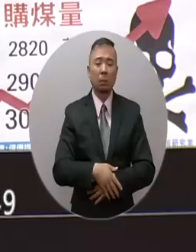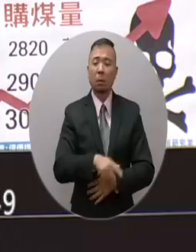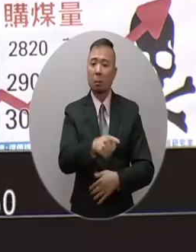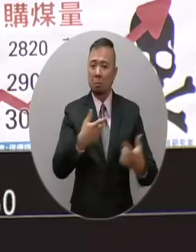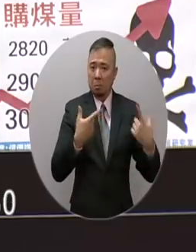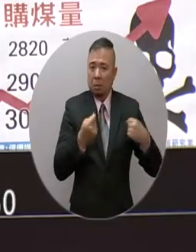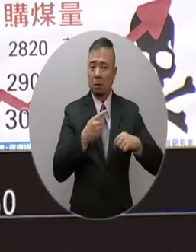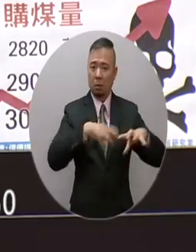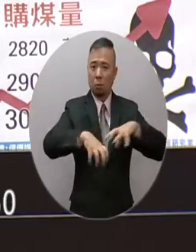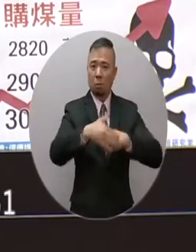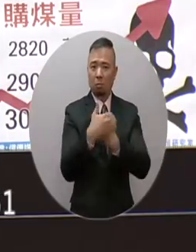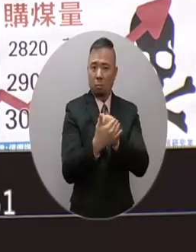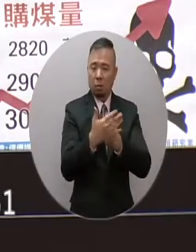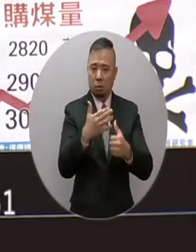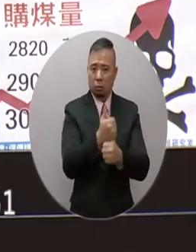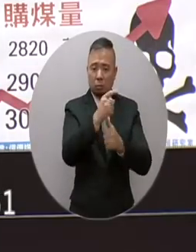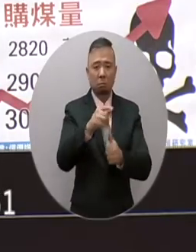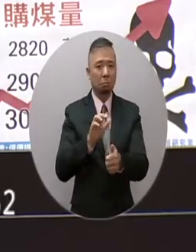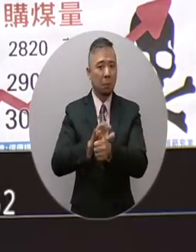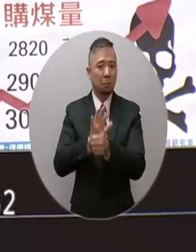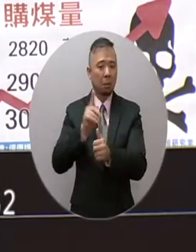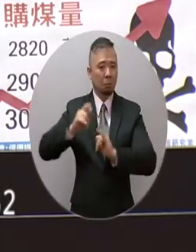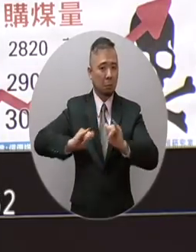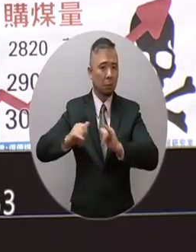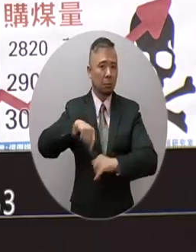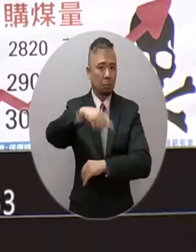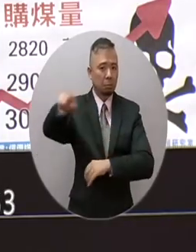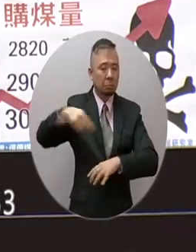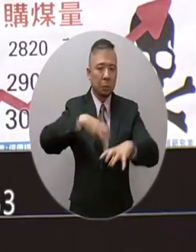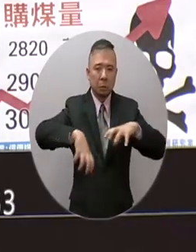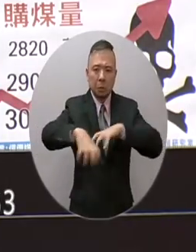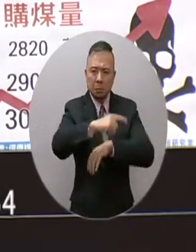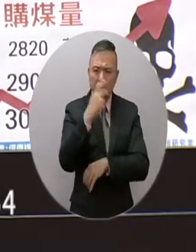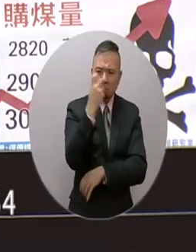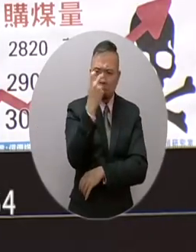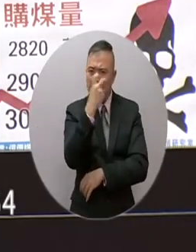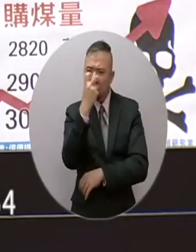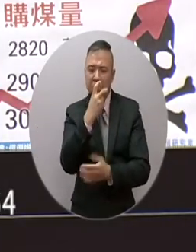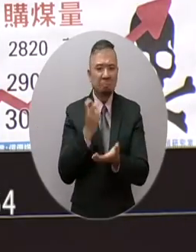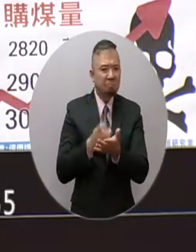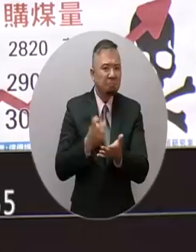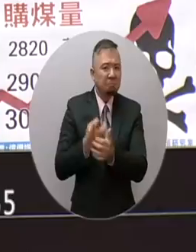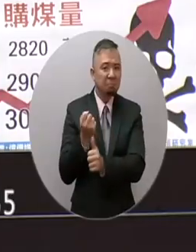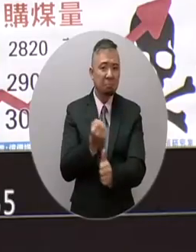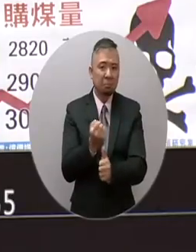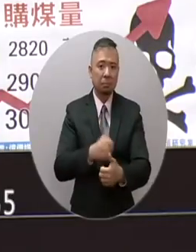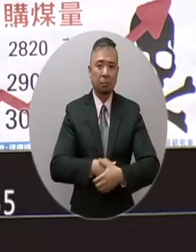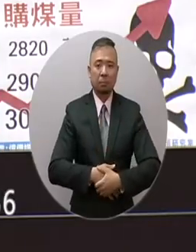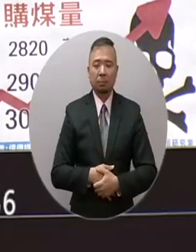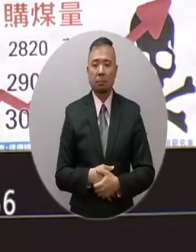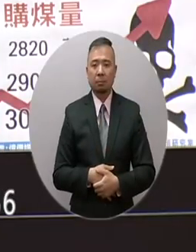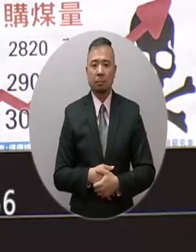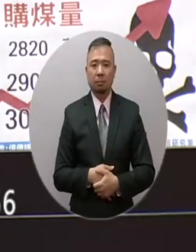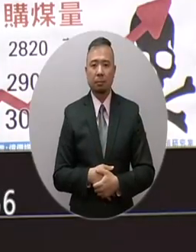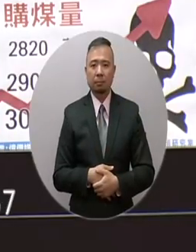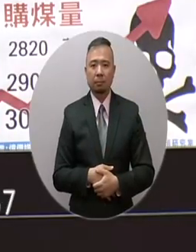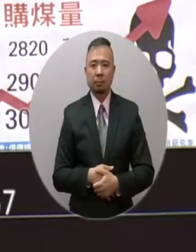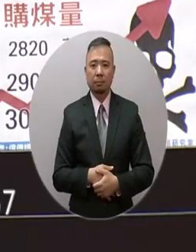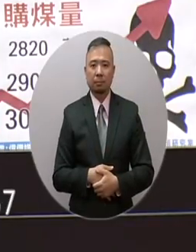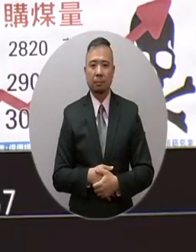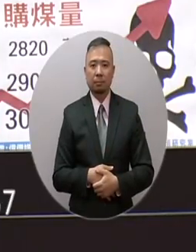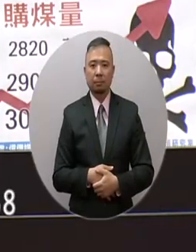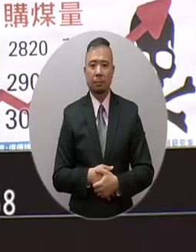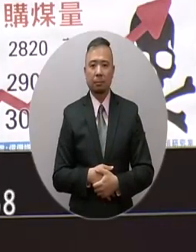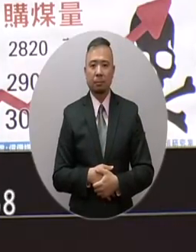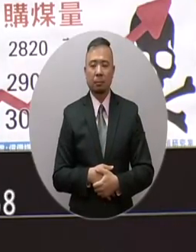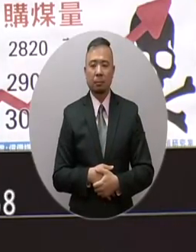人民把关、为环境把关的一个重要的衙门部门，在这样子一个环保署的一个环境影响